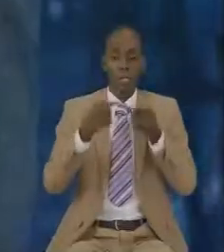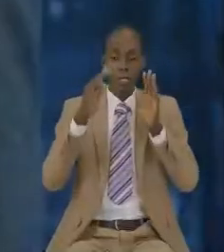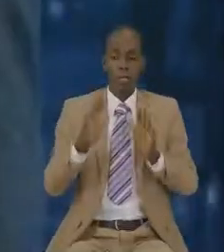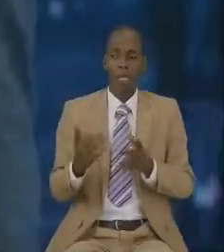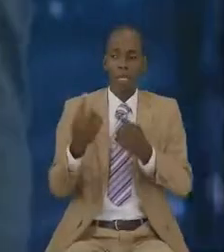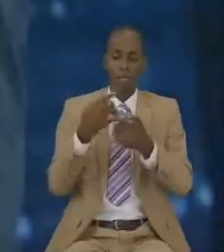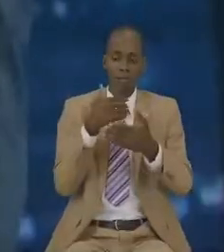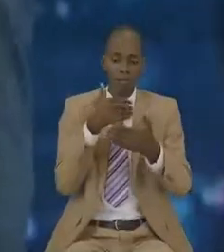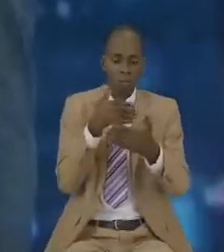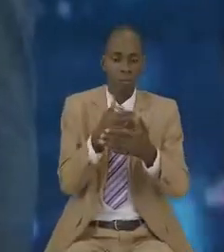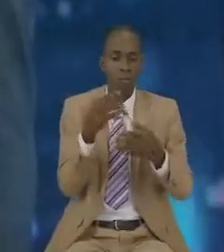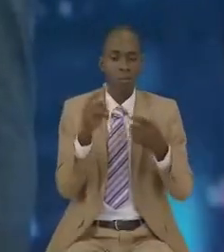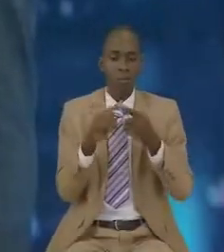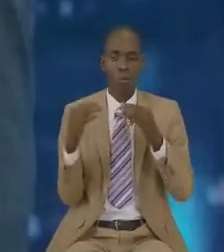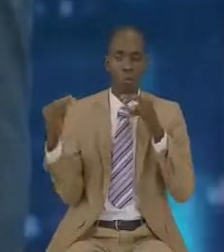attaquer Israël.